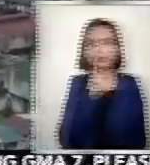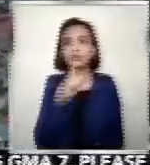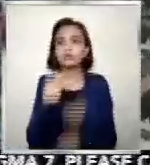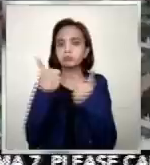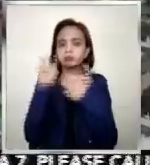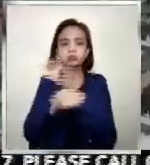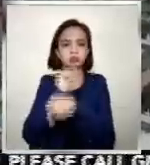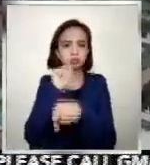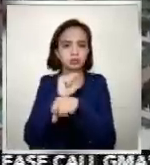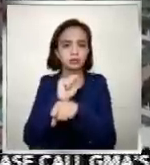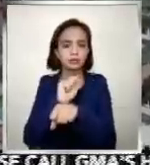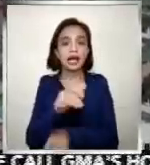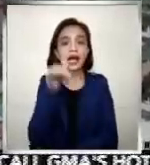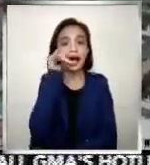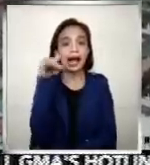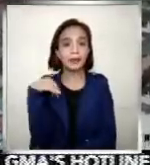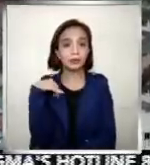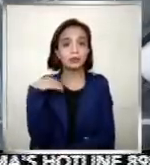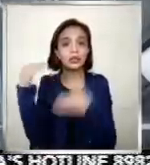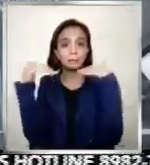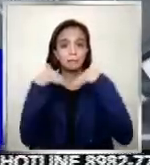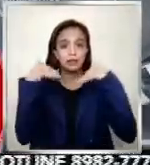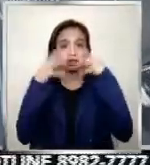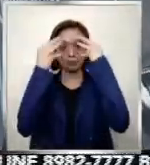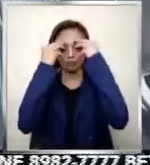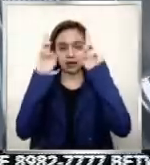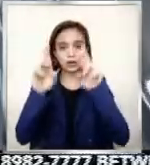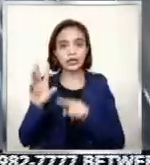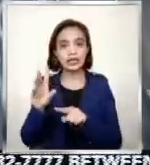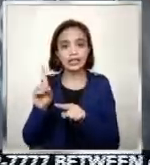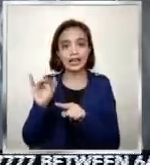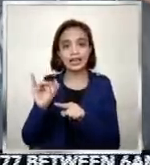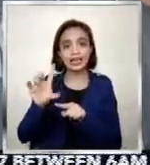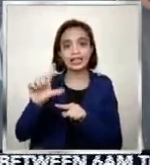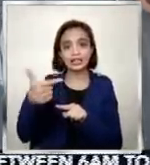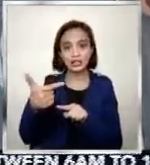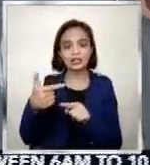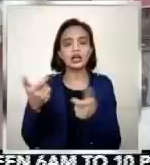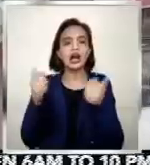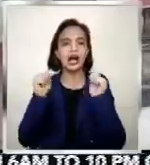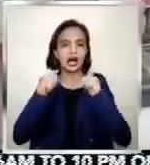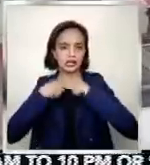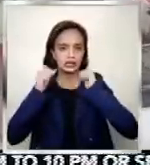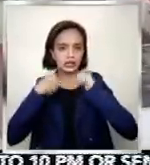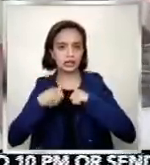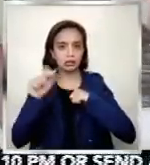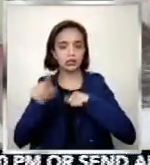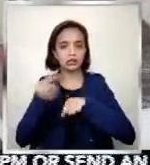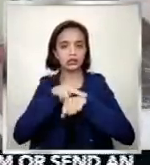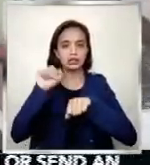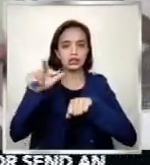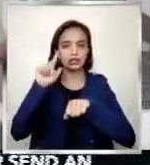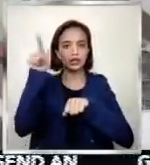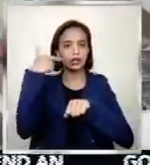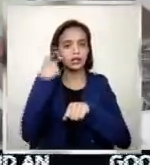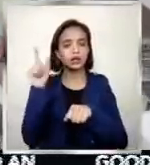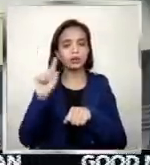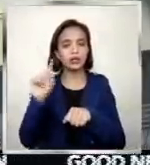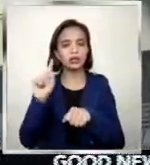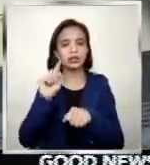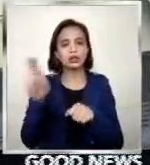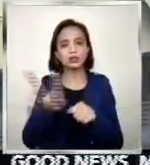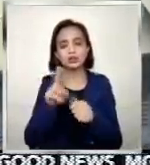daw kahapon ng mga alkalde, pumayag ang DILG sa cost-sharing ng LGU at national government sa mga gastusin para sa granular